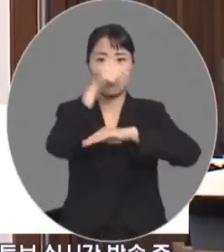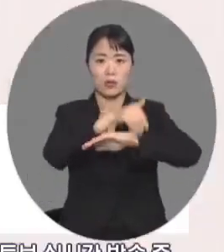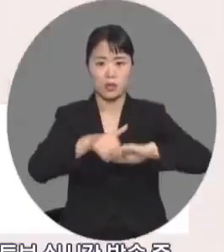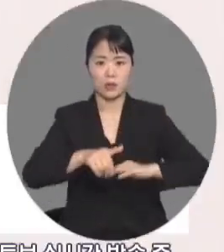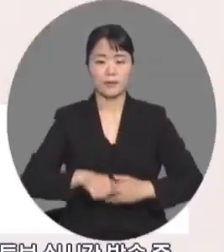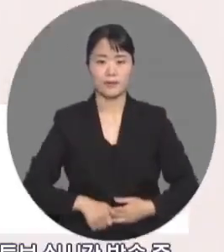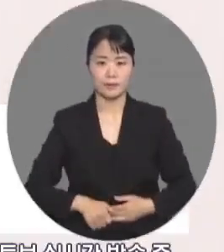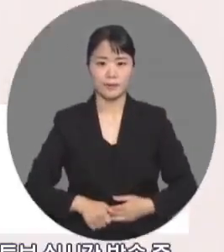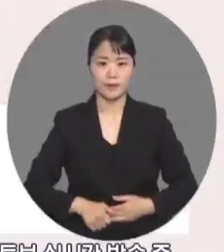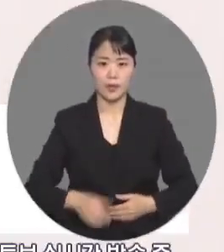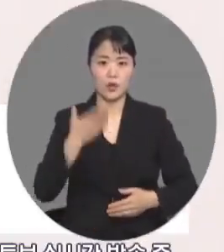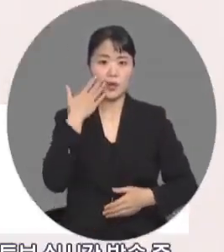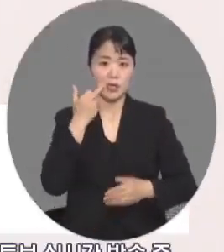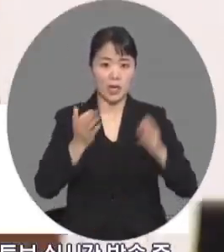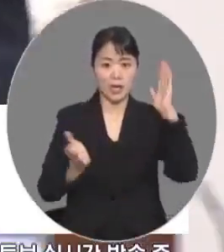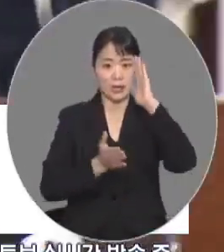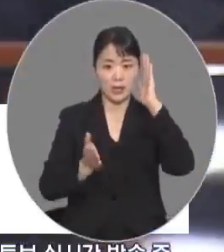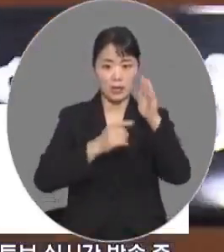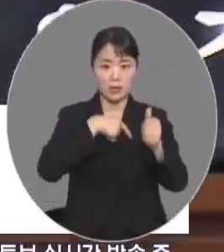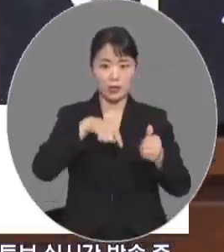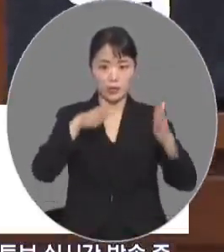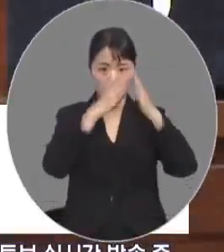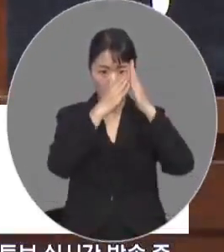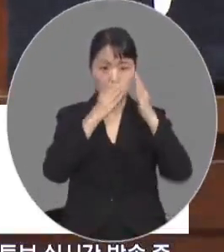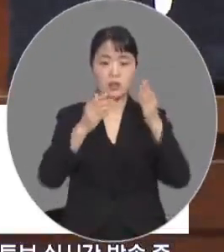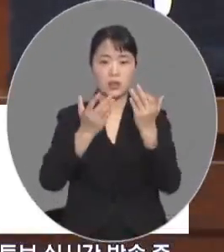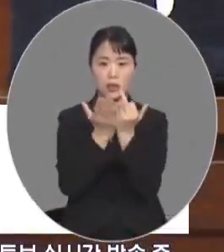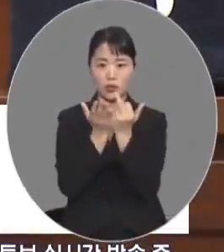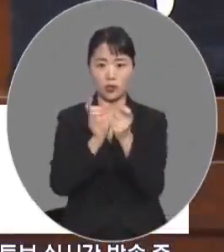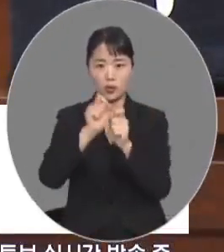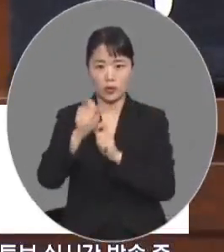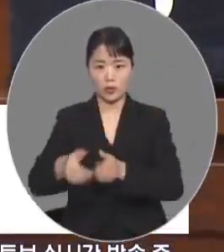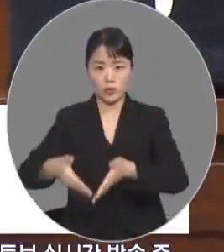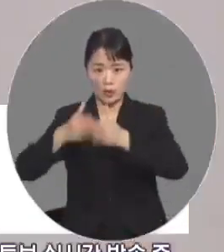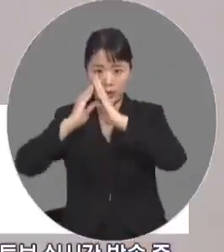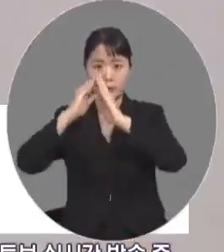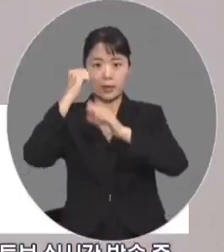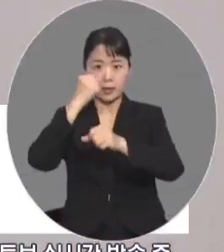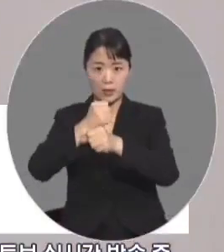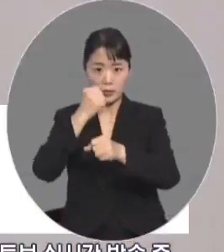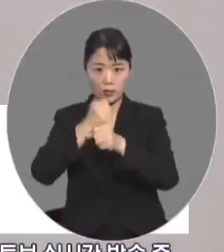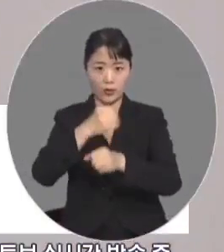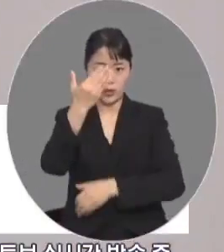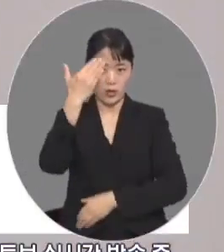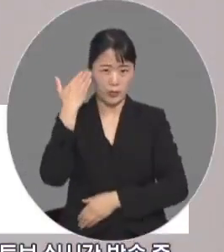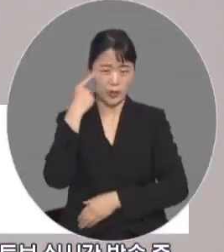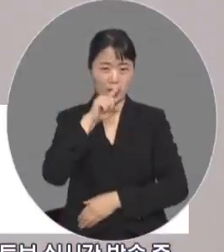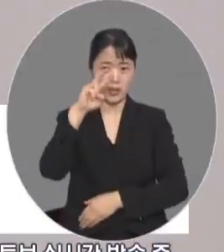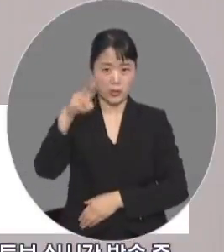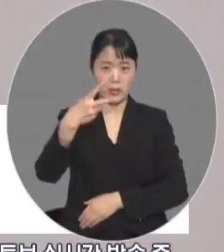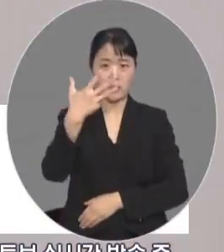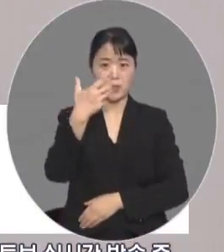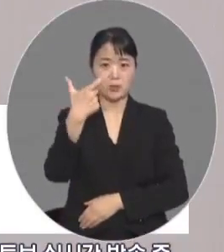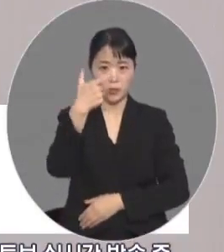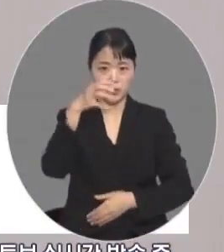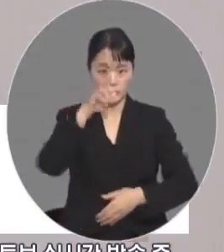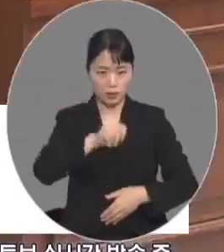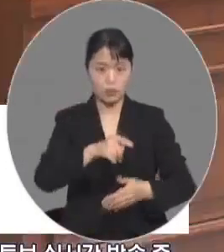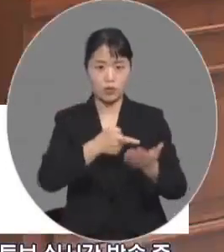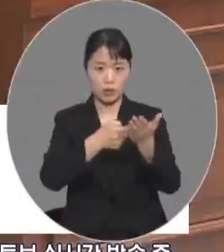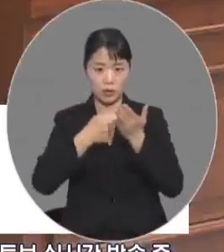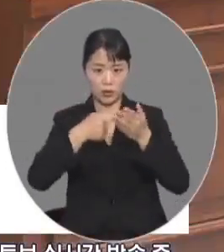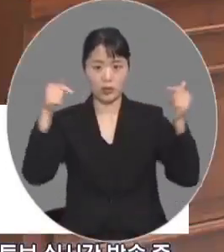재주분원 설립과 어린이 독서체험관 등 무려 286억 원의 교육청 예산을 삭감한 바 있습니다. 시의회는